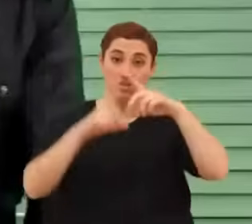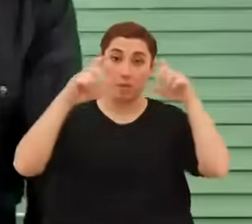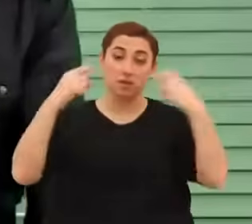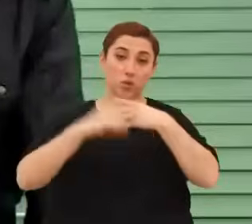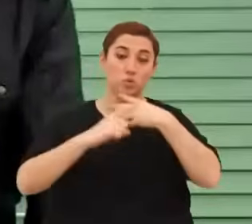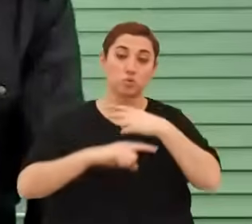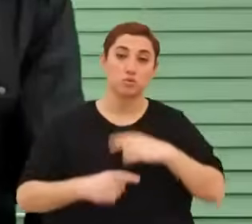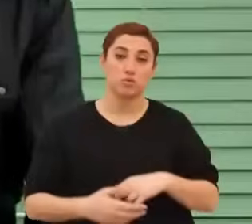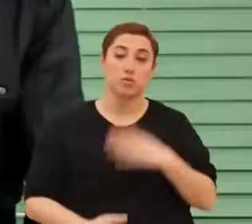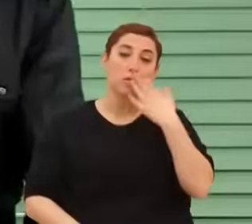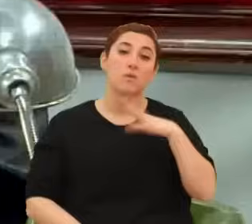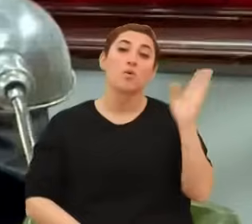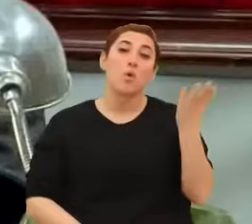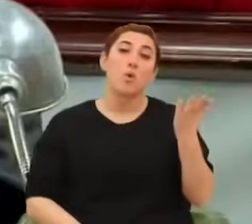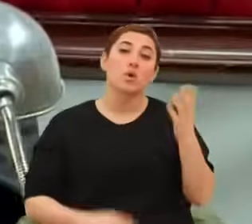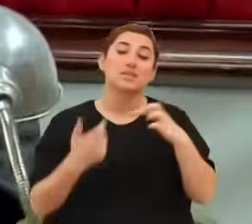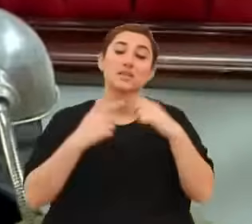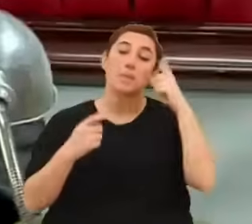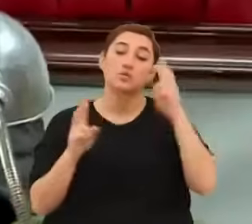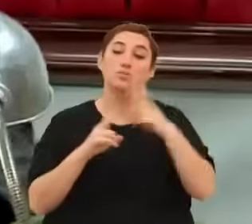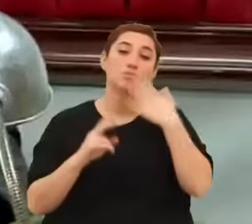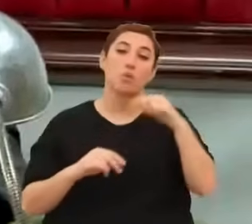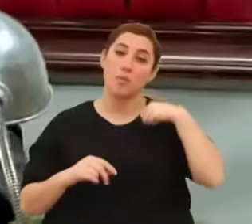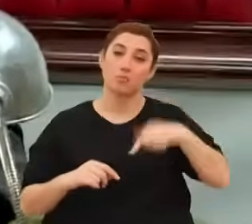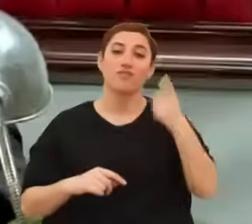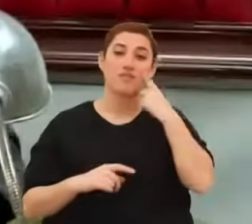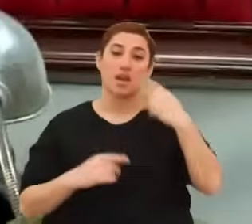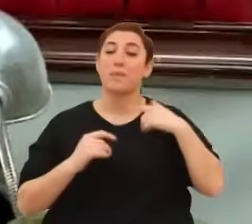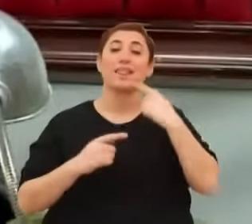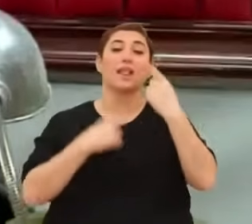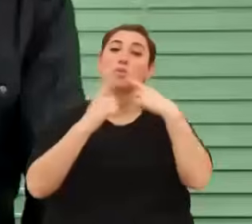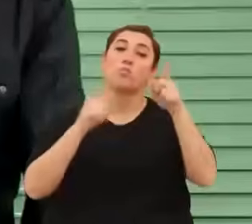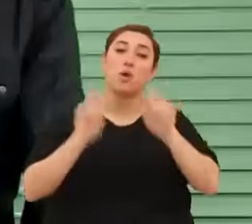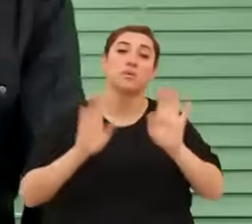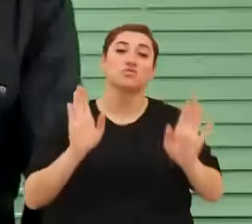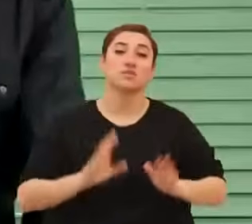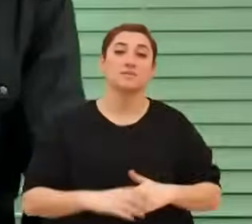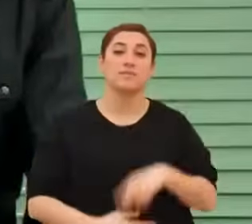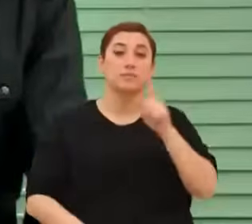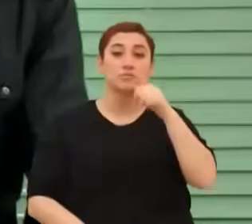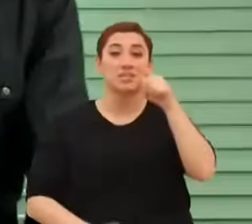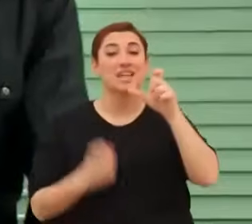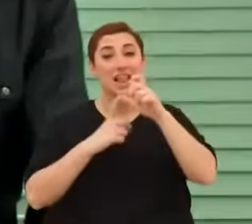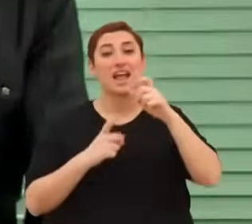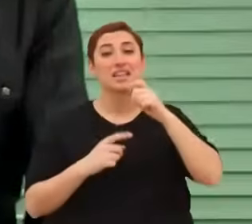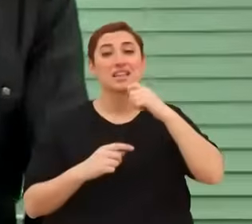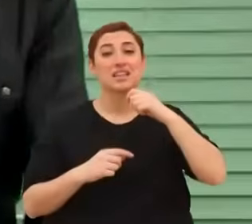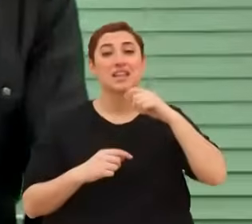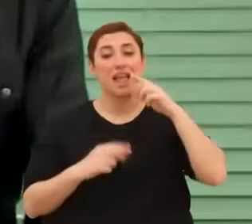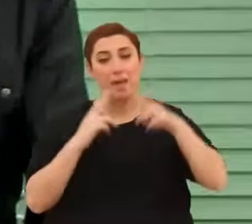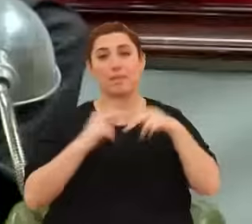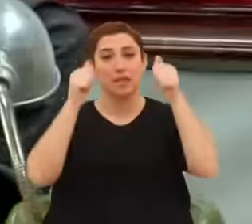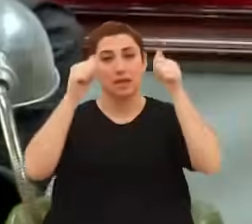Yusuf. Yok, Rıza başkomiserim yok. Onun yerine burada ben vekalet ediyorum. Ben ne diyorsam o olacak ya. O zaman Selahattin abine hemen el ilanı